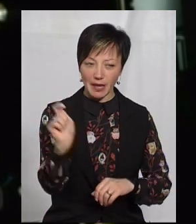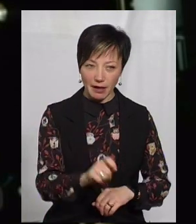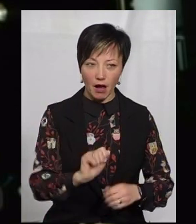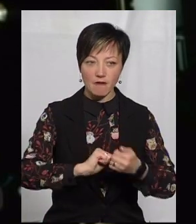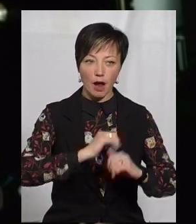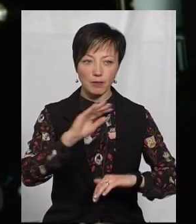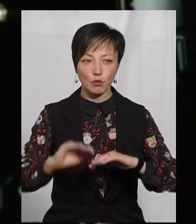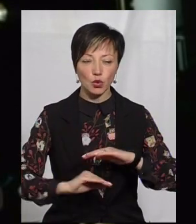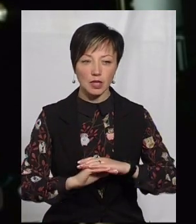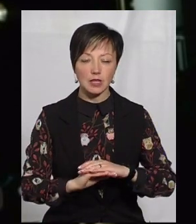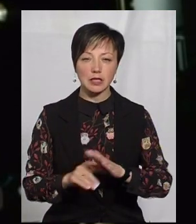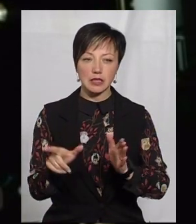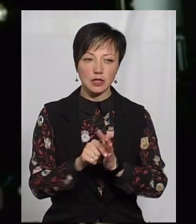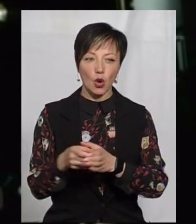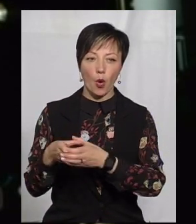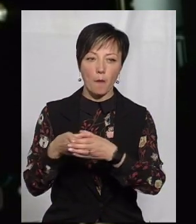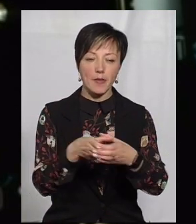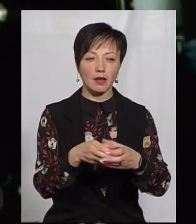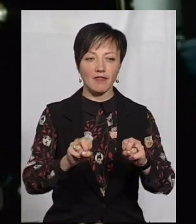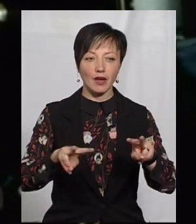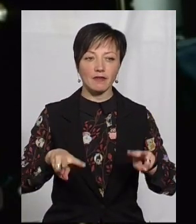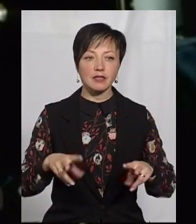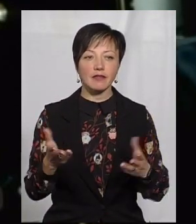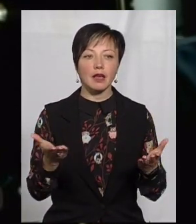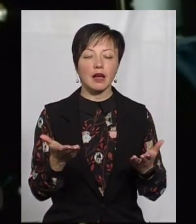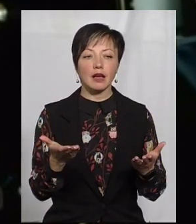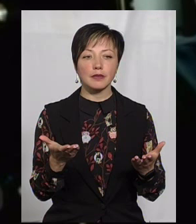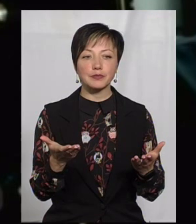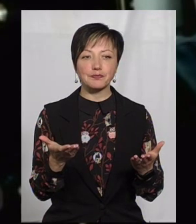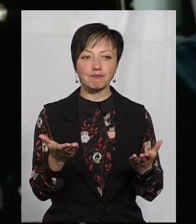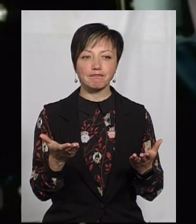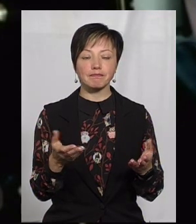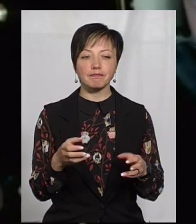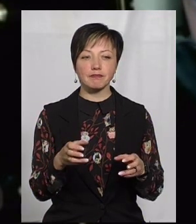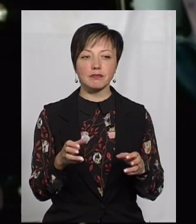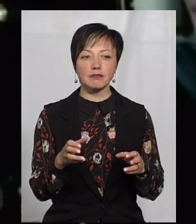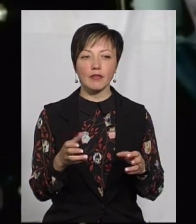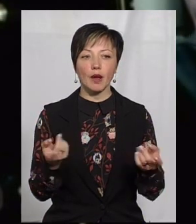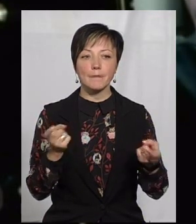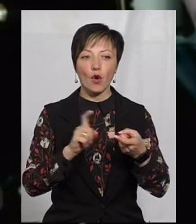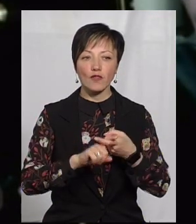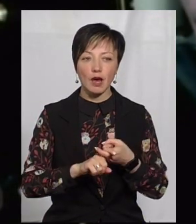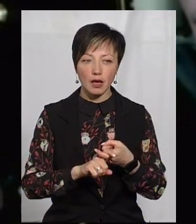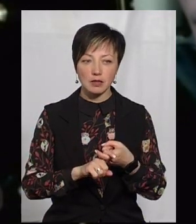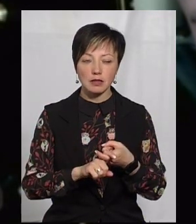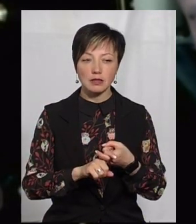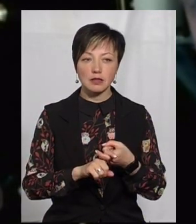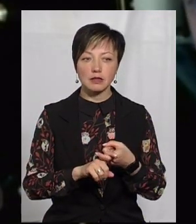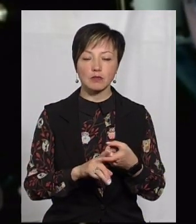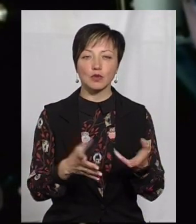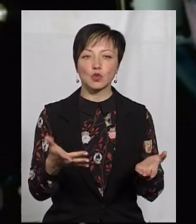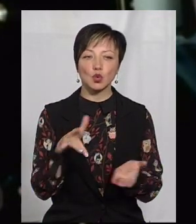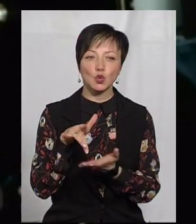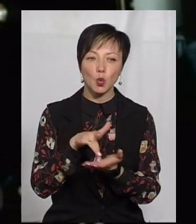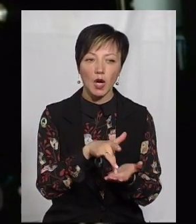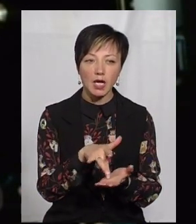приїхав з командою фахівців, які, до речі, пов'язані з